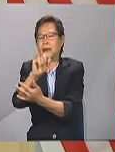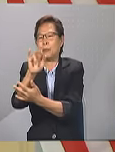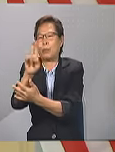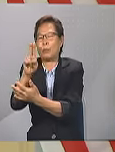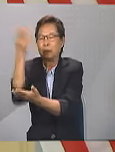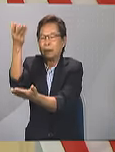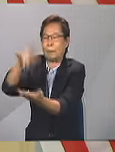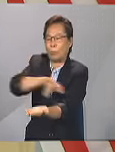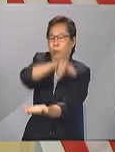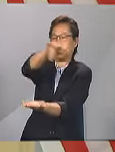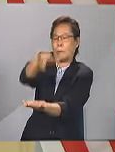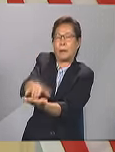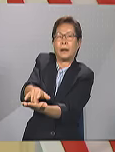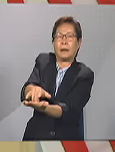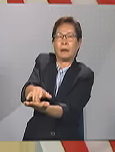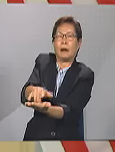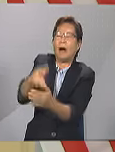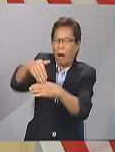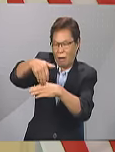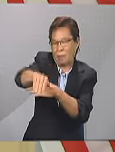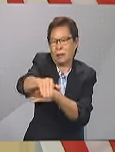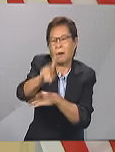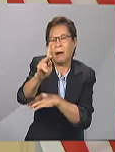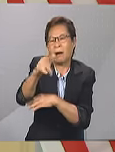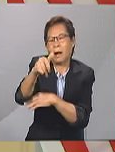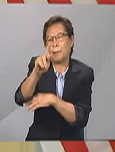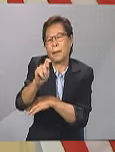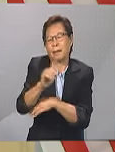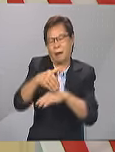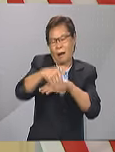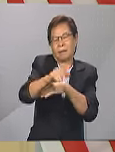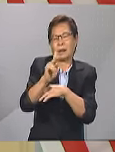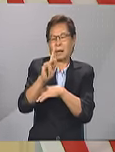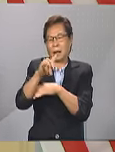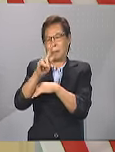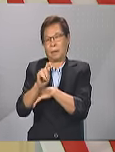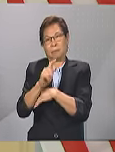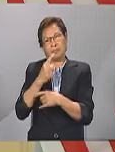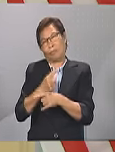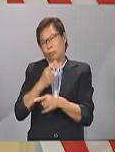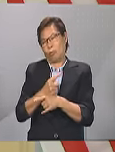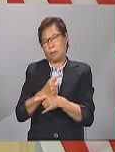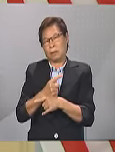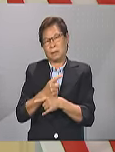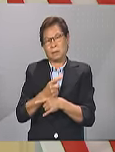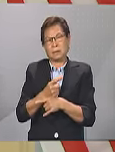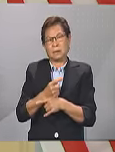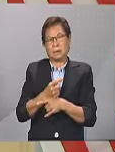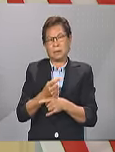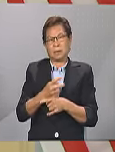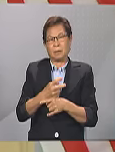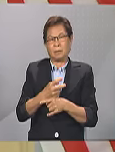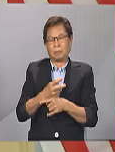tutup kalau Translate hendak diantar ke cafe bisanya jadi tentulah dari segi ground handling dan